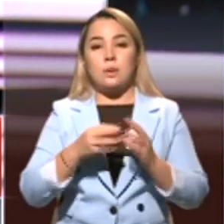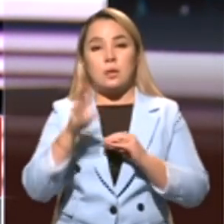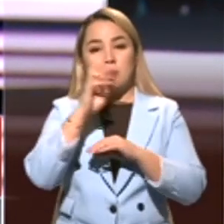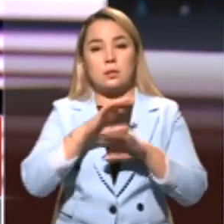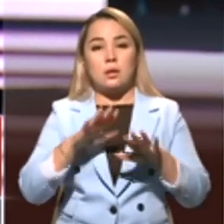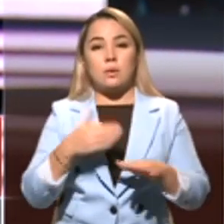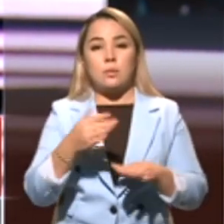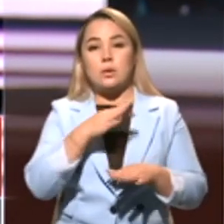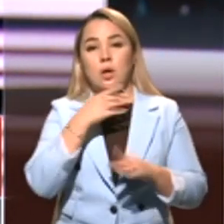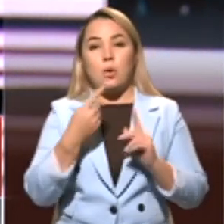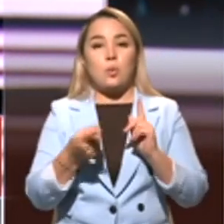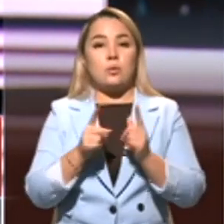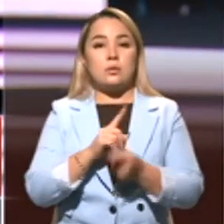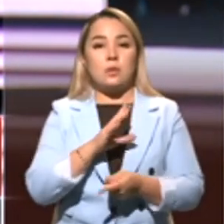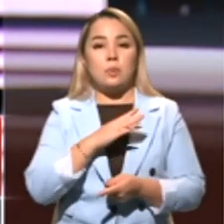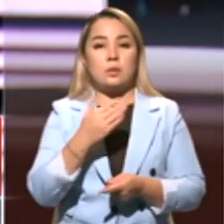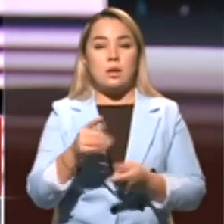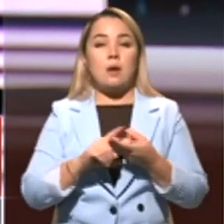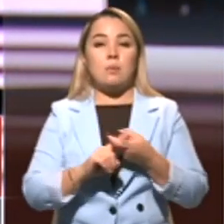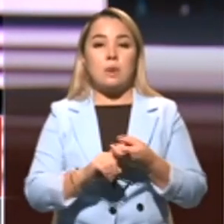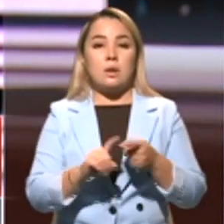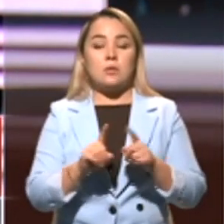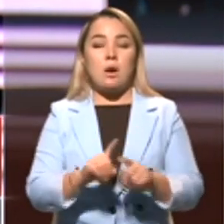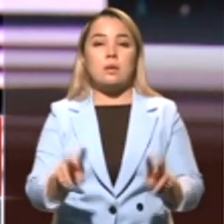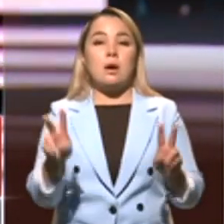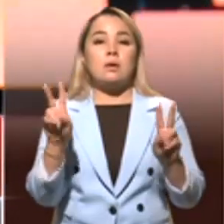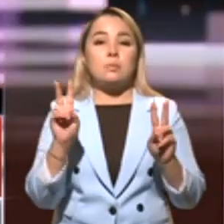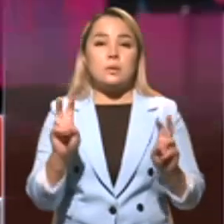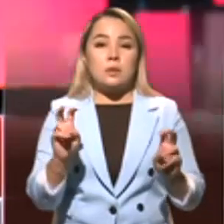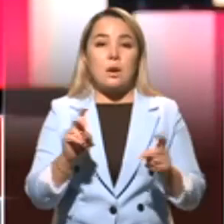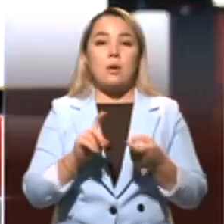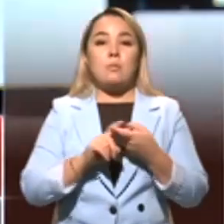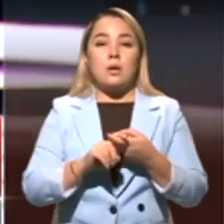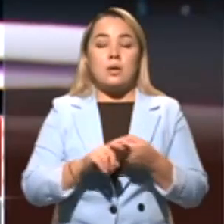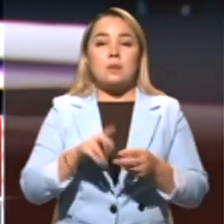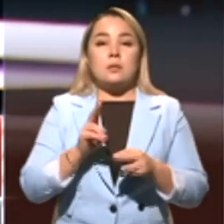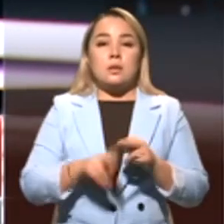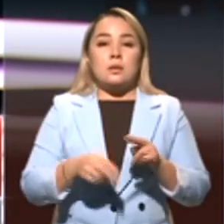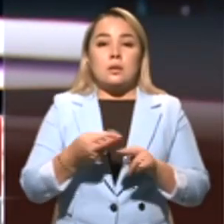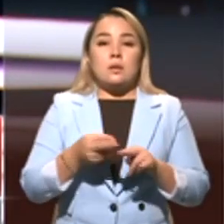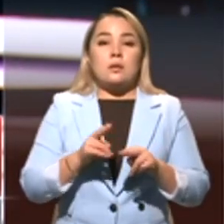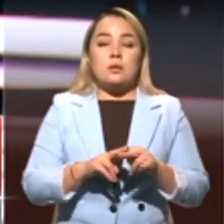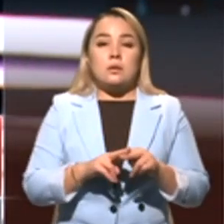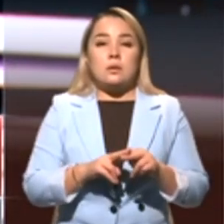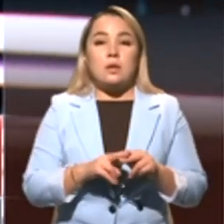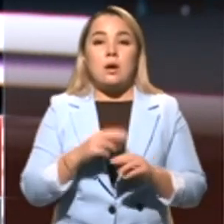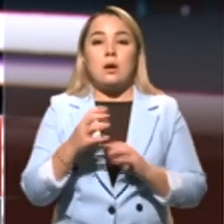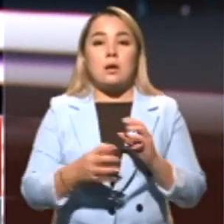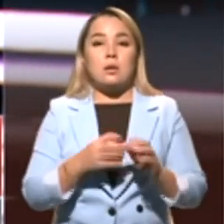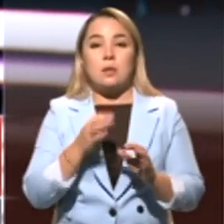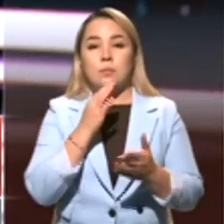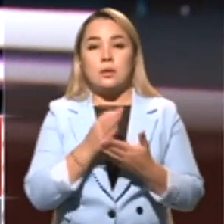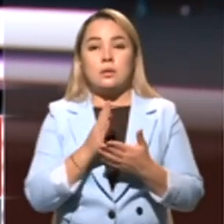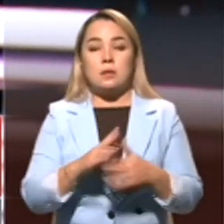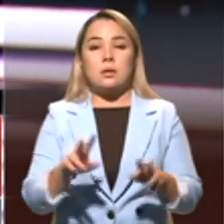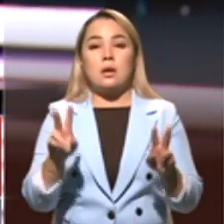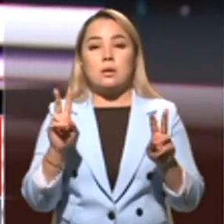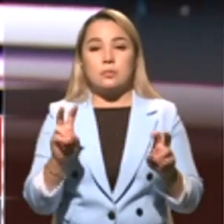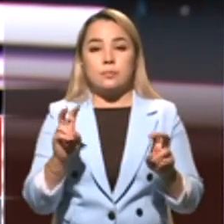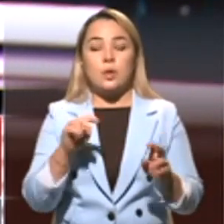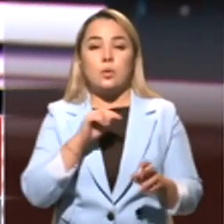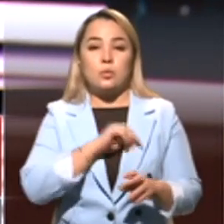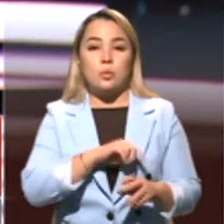елімізде талай өзгерістер болды. Пандемия енді тақырыбы, пандемиядан кейінгі енді әлем ғой негізгі тақырыбы.